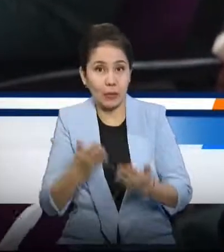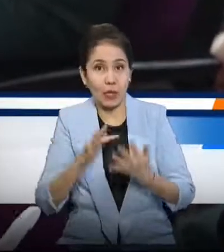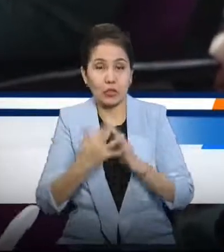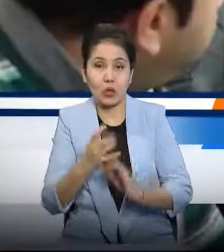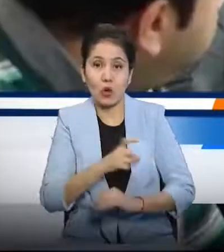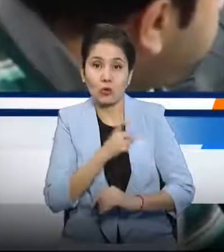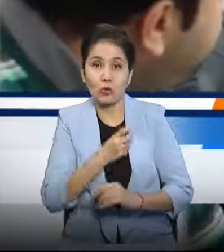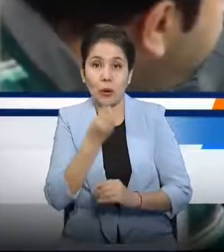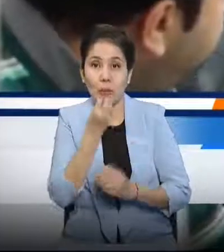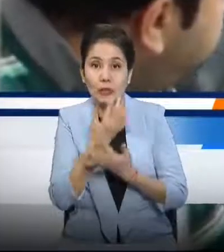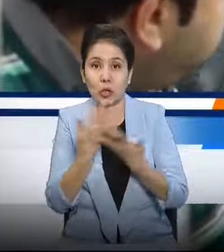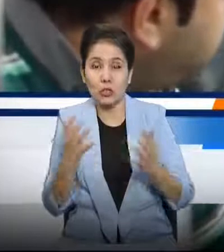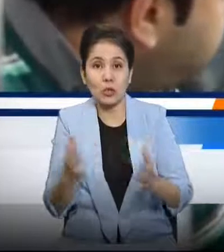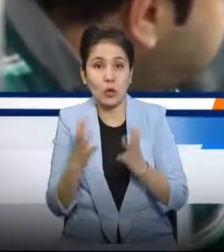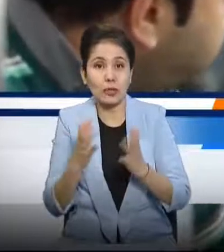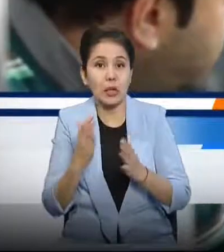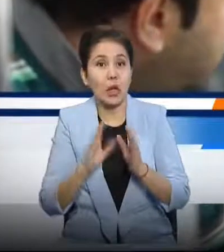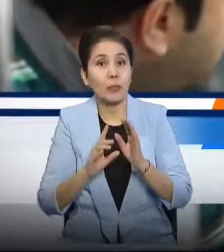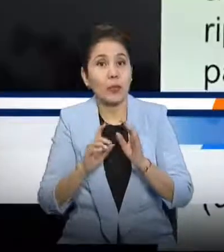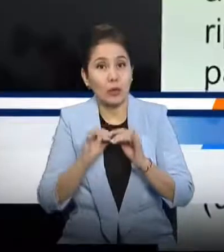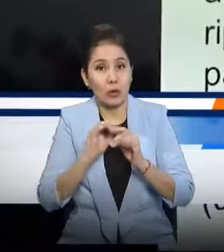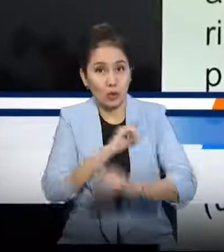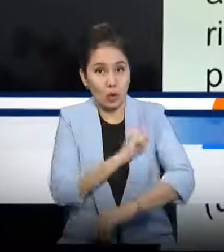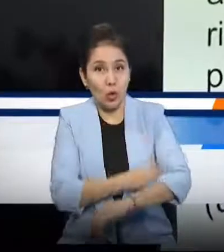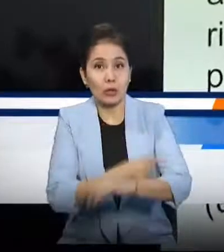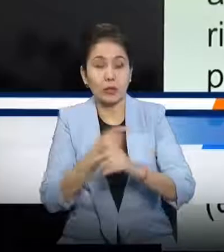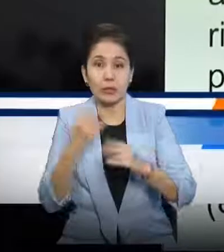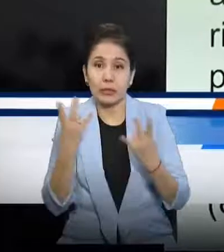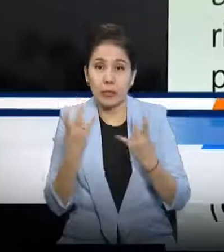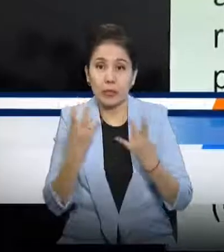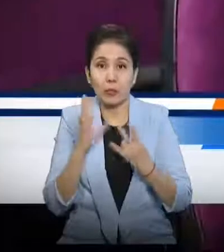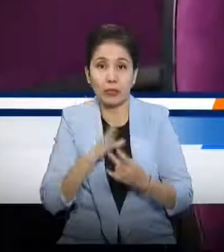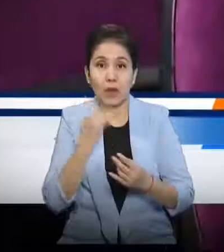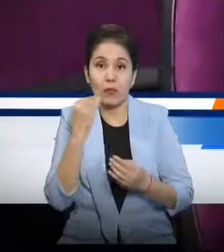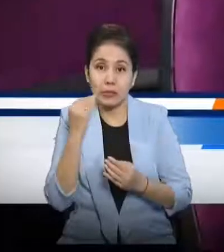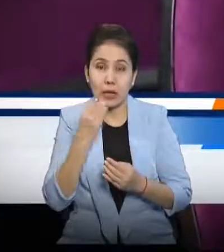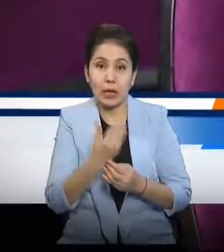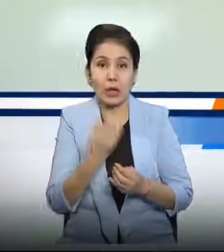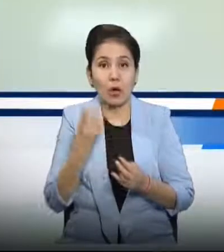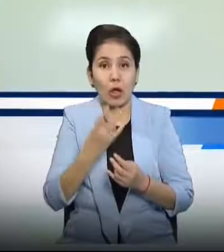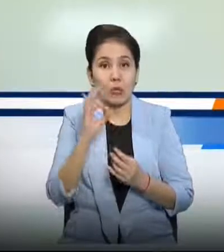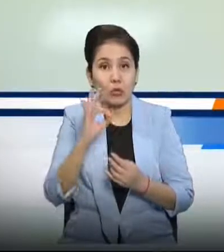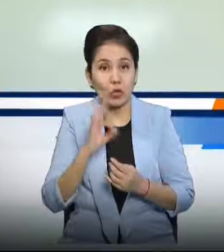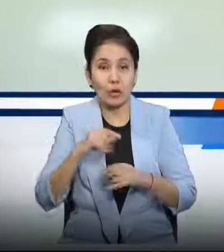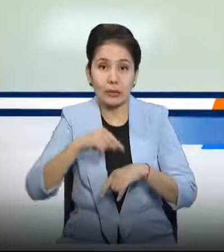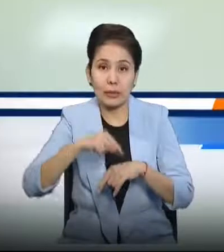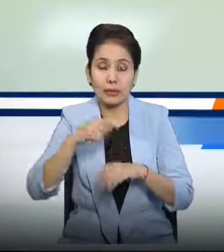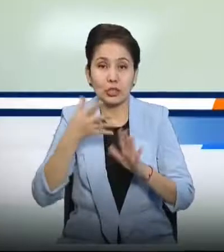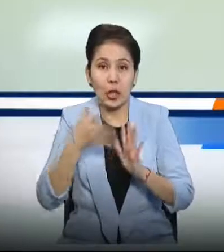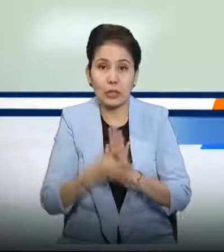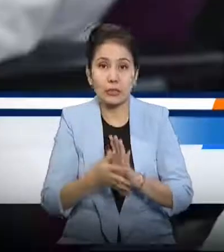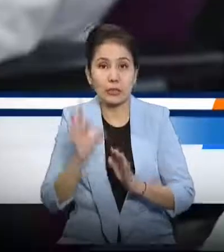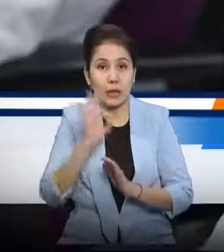xo'jaligi mahsulotlarini saqlashda yuqori samaradorlikka erishish uchun foydalaniladigan vositalar, ularning miqdori, ta'siri va ishlatish tartibi